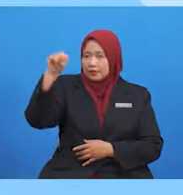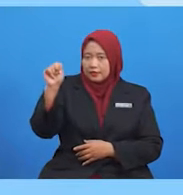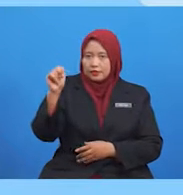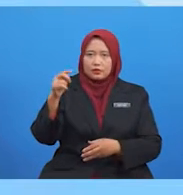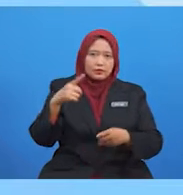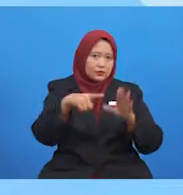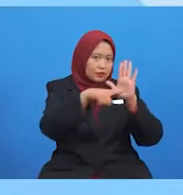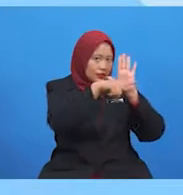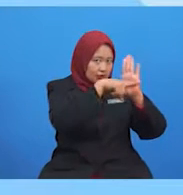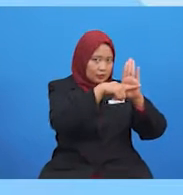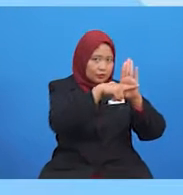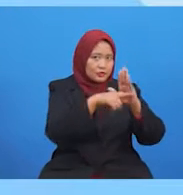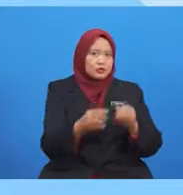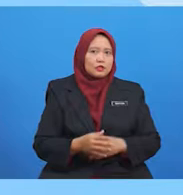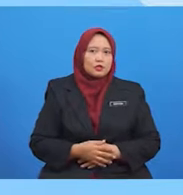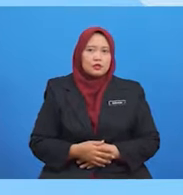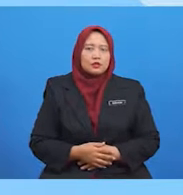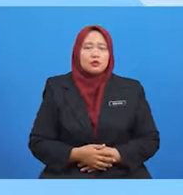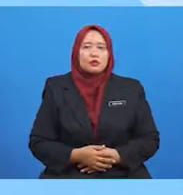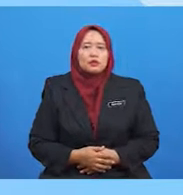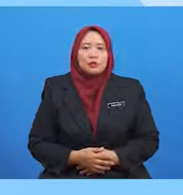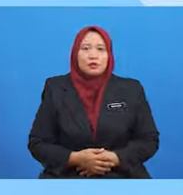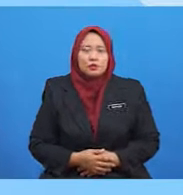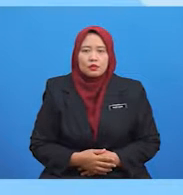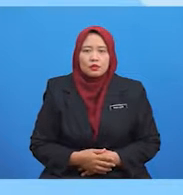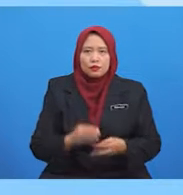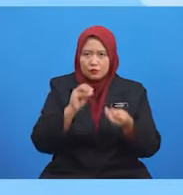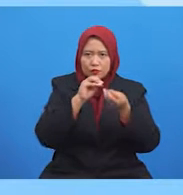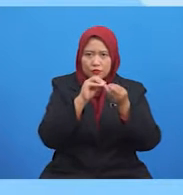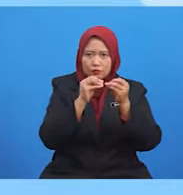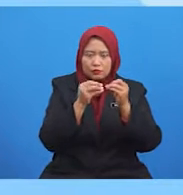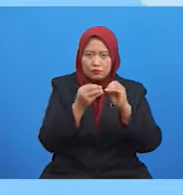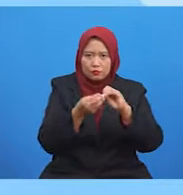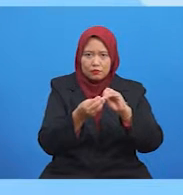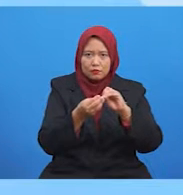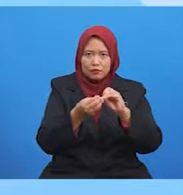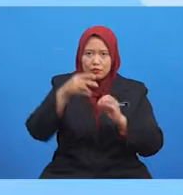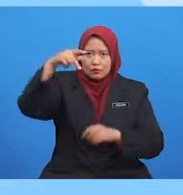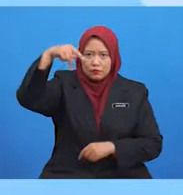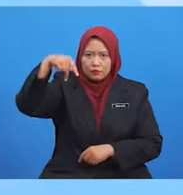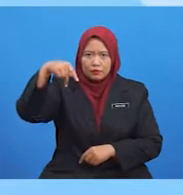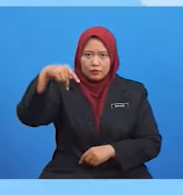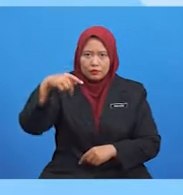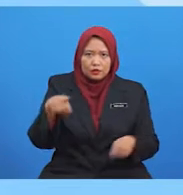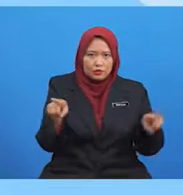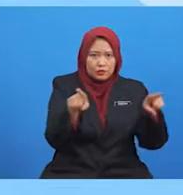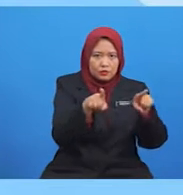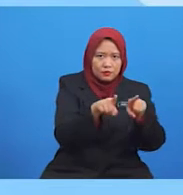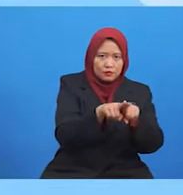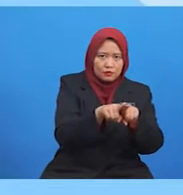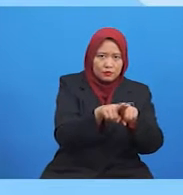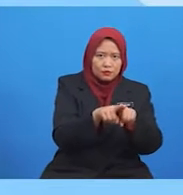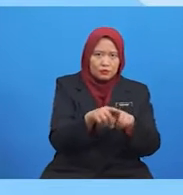Apabila bilangan proton dalam suatu atom adalah sama dengan bilangan elektronnya, maka atom